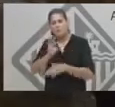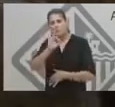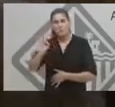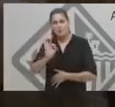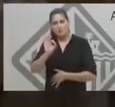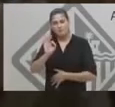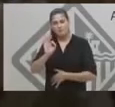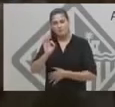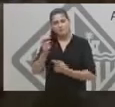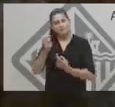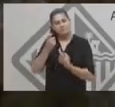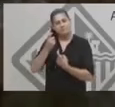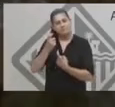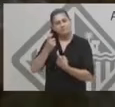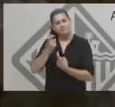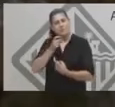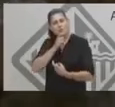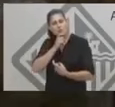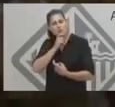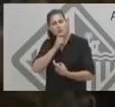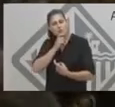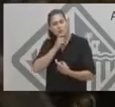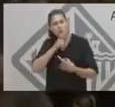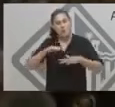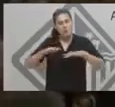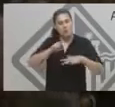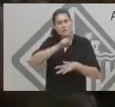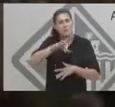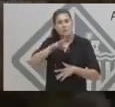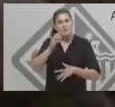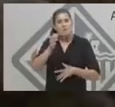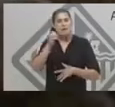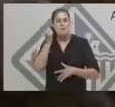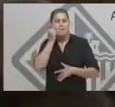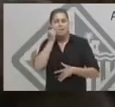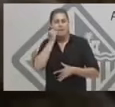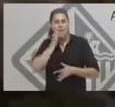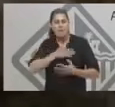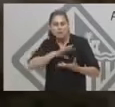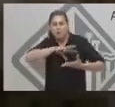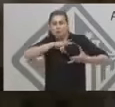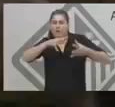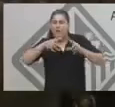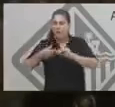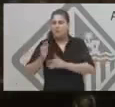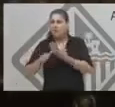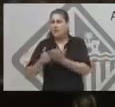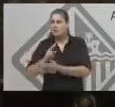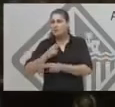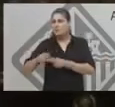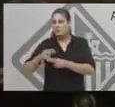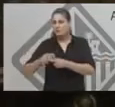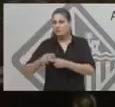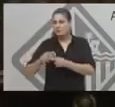va ensenyar a com un moviment del 15M se podia traduir políticament i ens va ensenyar també a xerrar